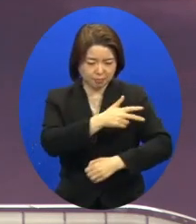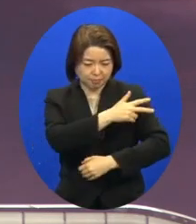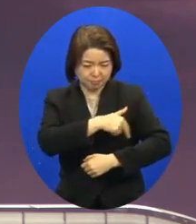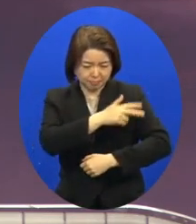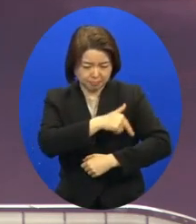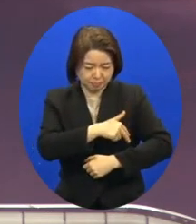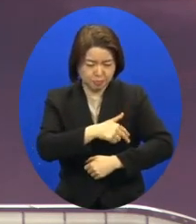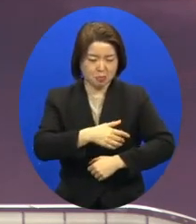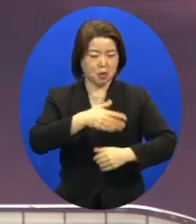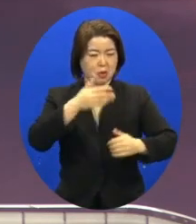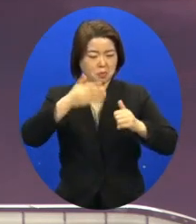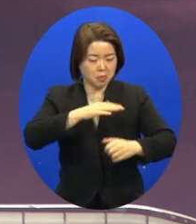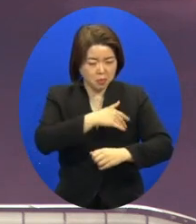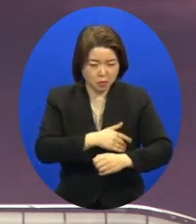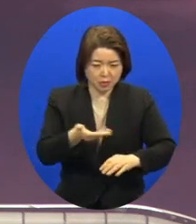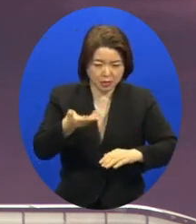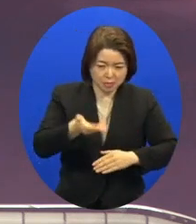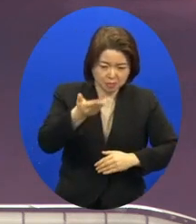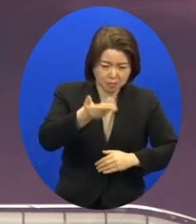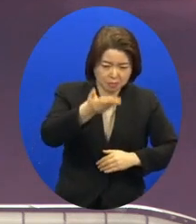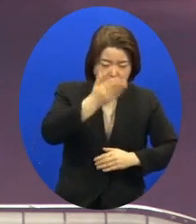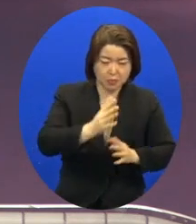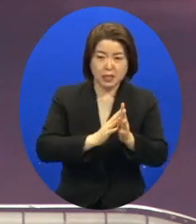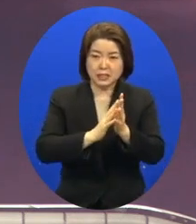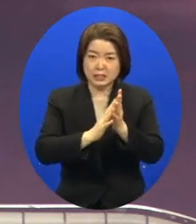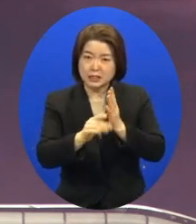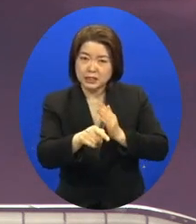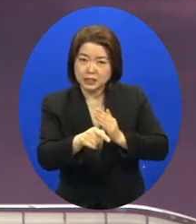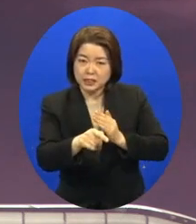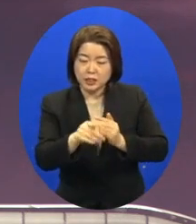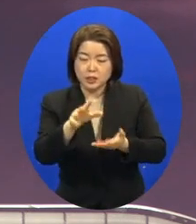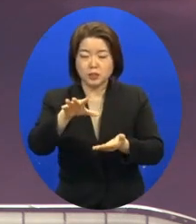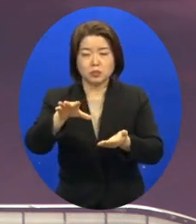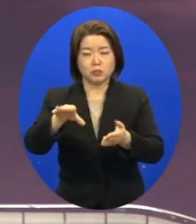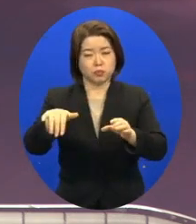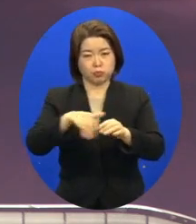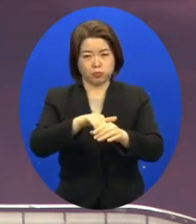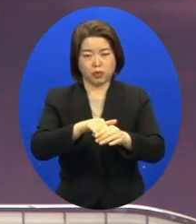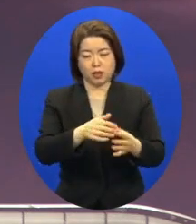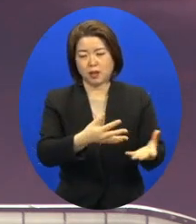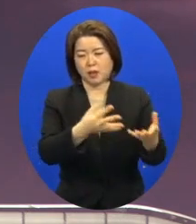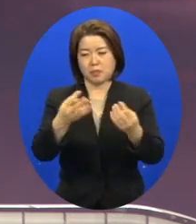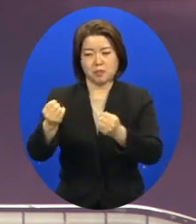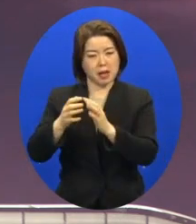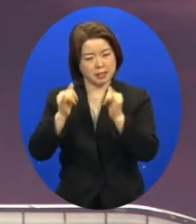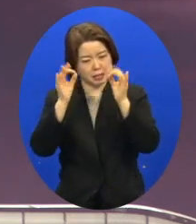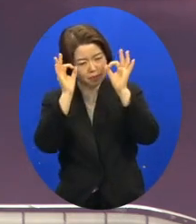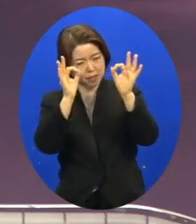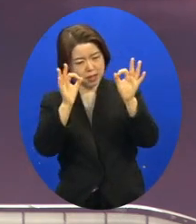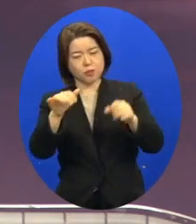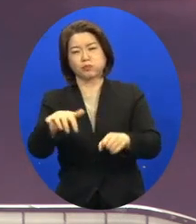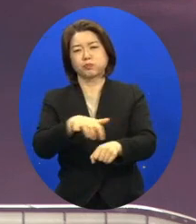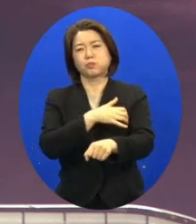위계질서가 이렇게 잡혀져 가는 교회 문화가 많은 사람들을 불편하게 만듭니다.